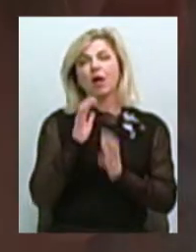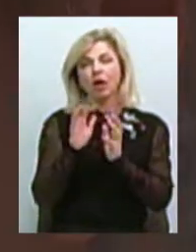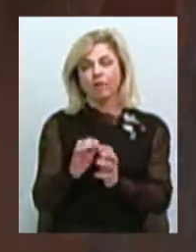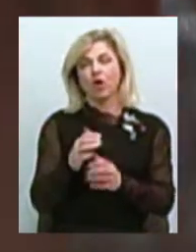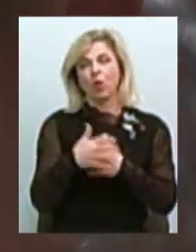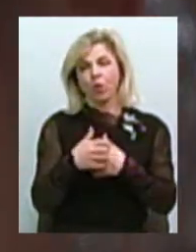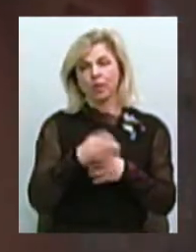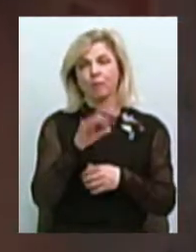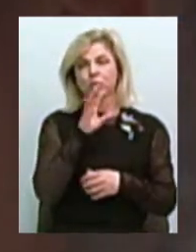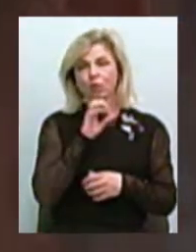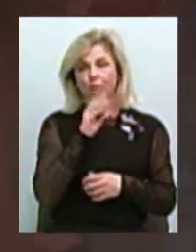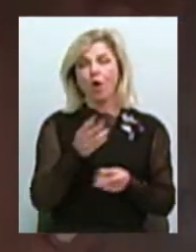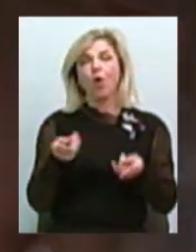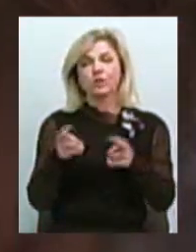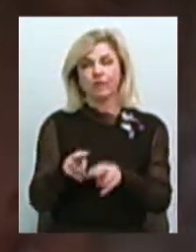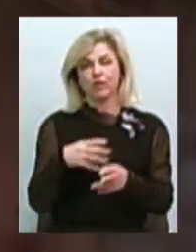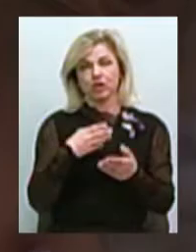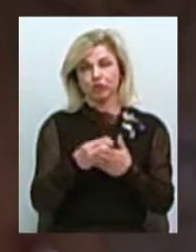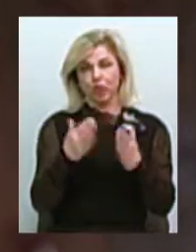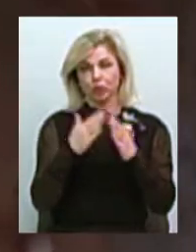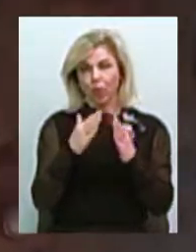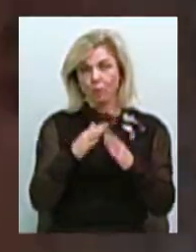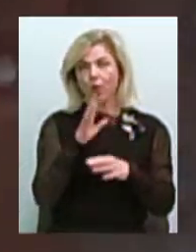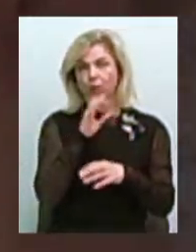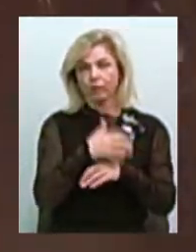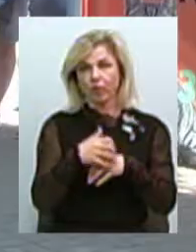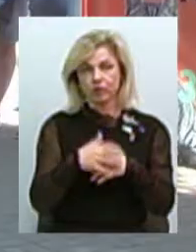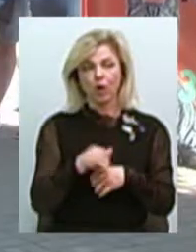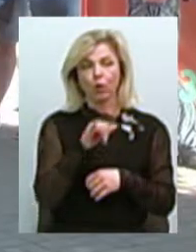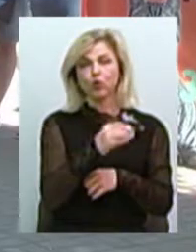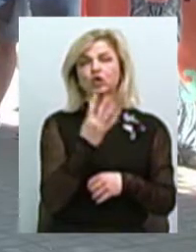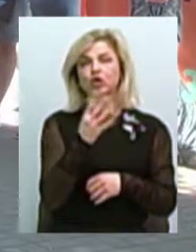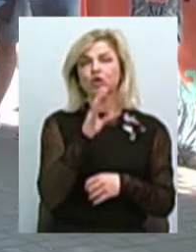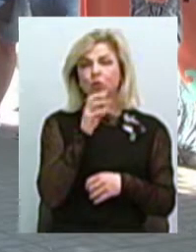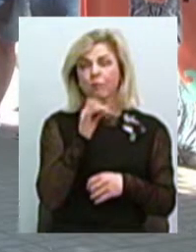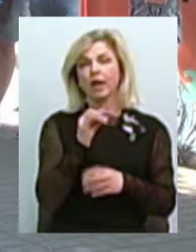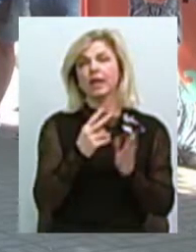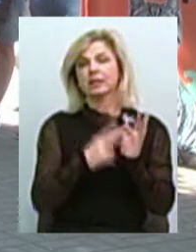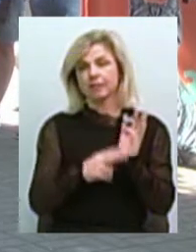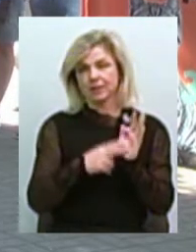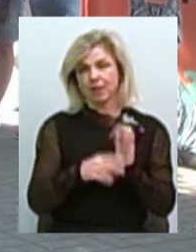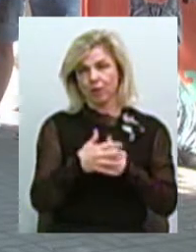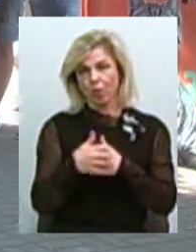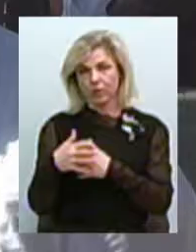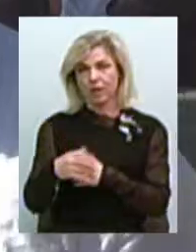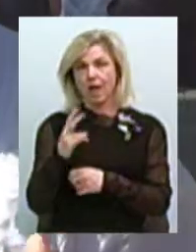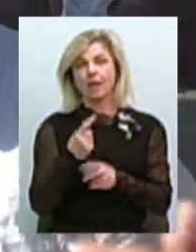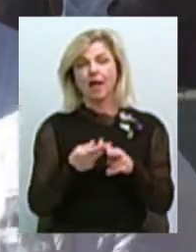у своєму будинку. Зараз у Анастасії Марципан 70 котів та 4 собаки. На марші захисту тварин жінка